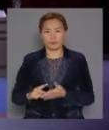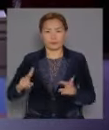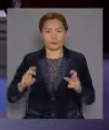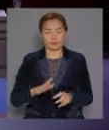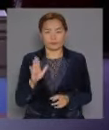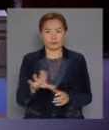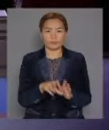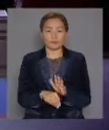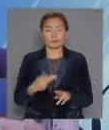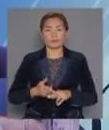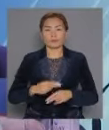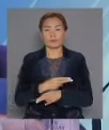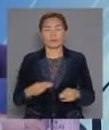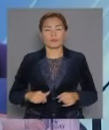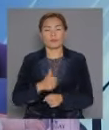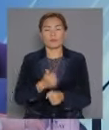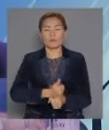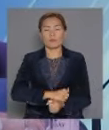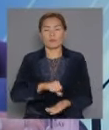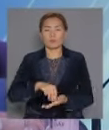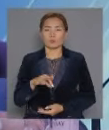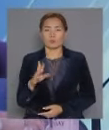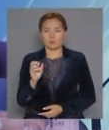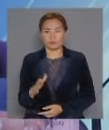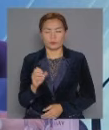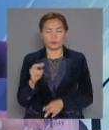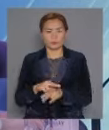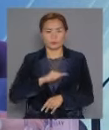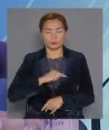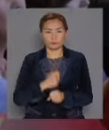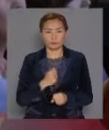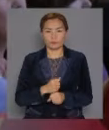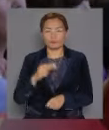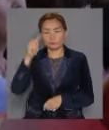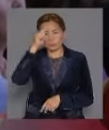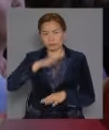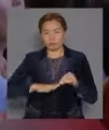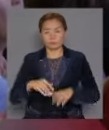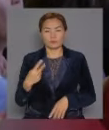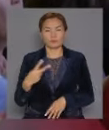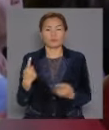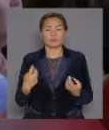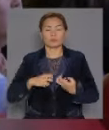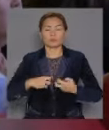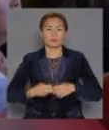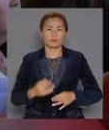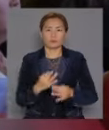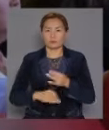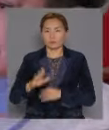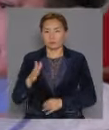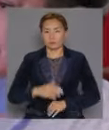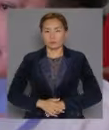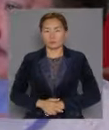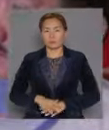аталады. Аталған тақырып бойынша президентіміз Қасым-Жомарт Тоқаевтың тапсырмаларына сәйкес білім саласындағы 20 өзекті тақырыптық бағыт